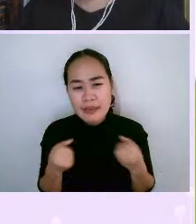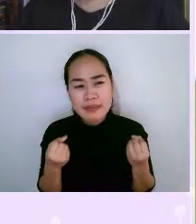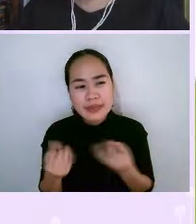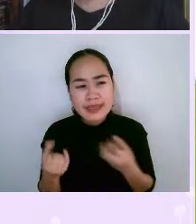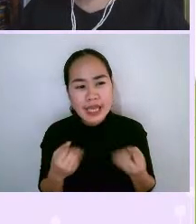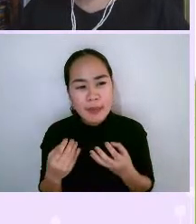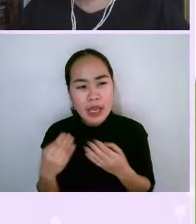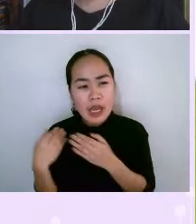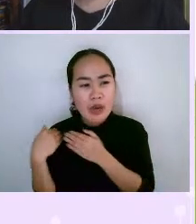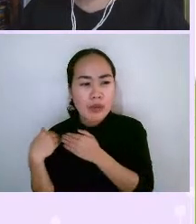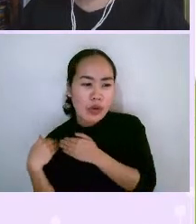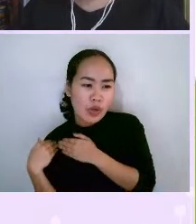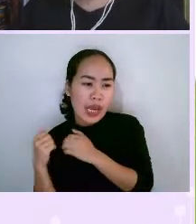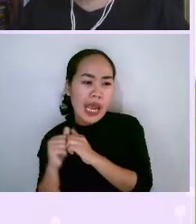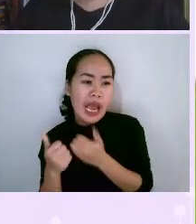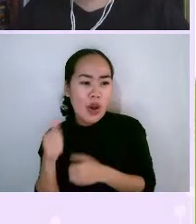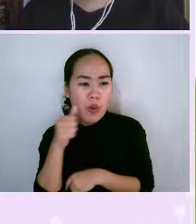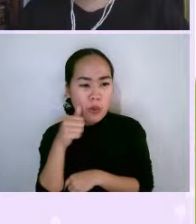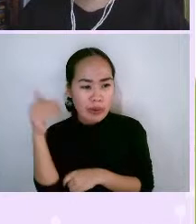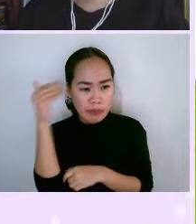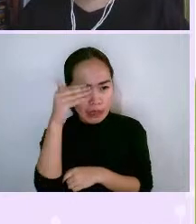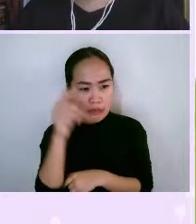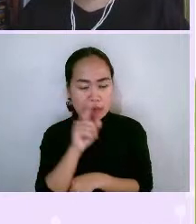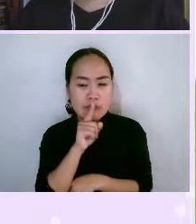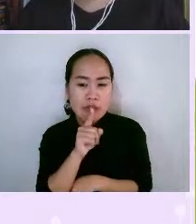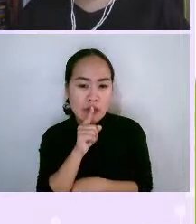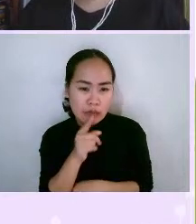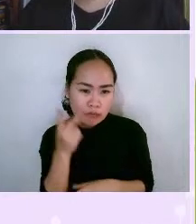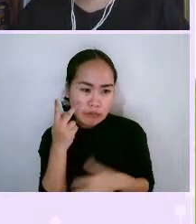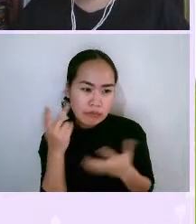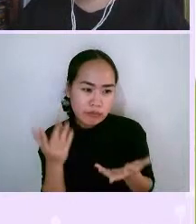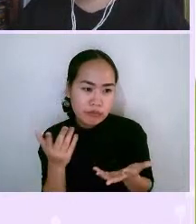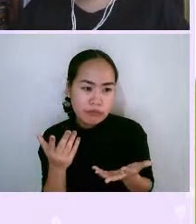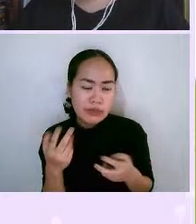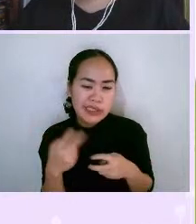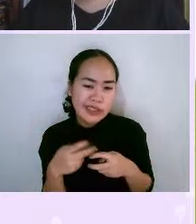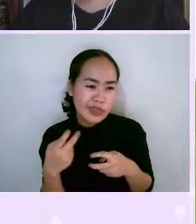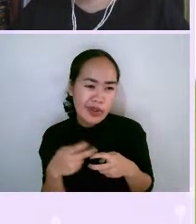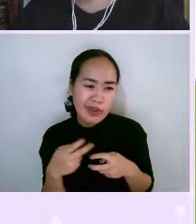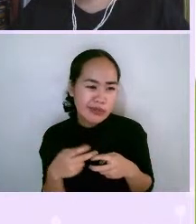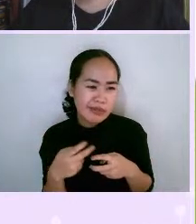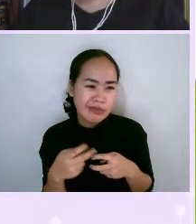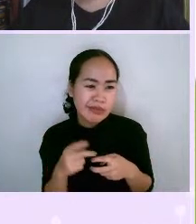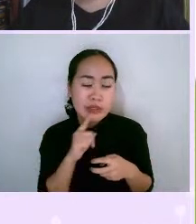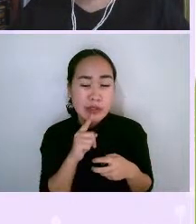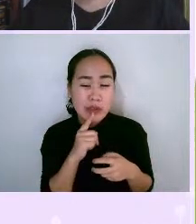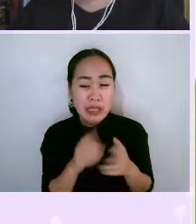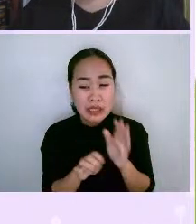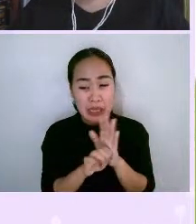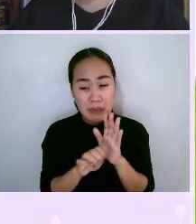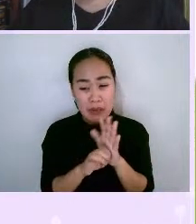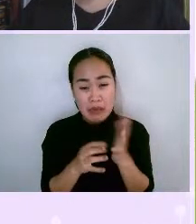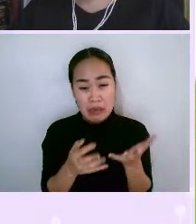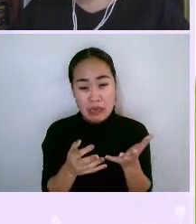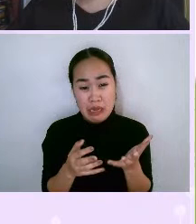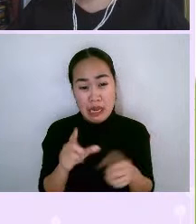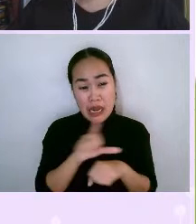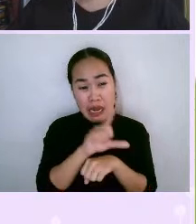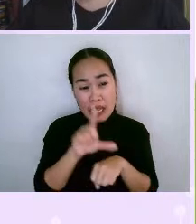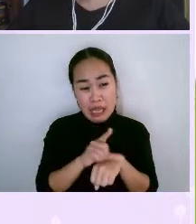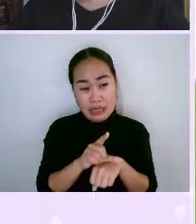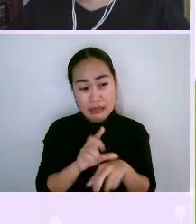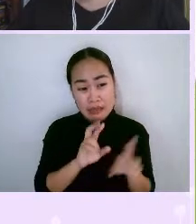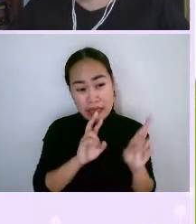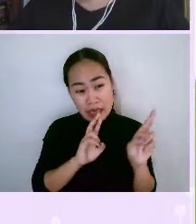ng babae, napaka medyo mahirap kasi talaga yung halimbawa yung land preparation